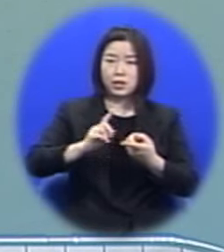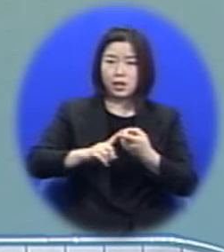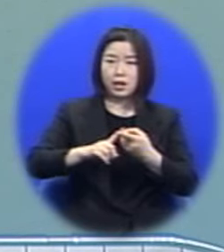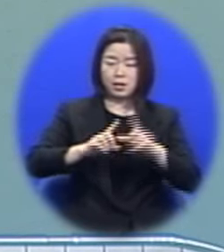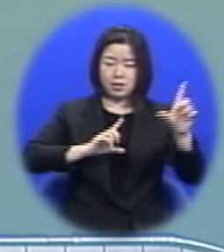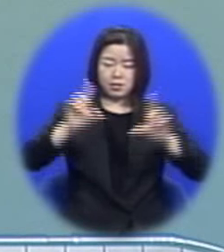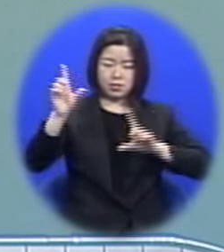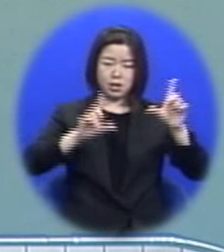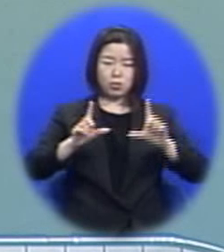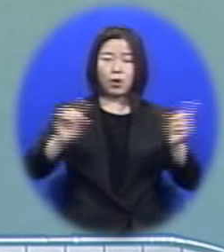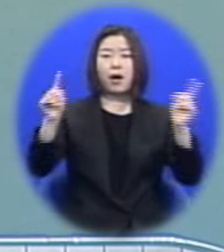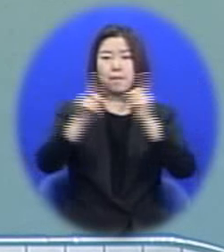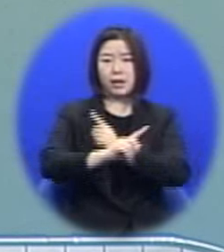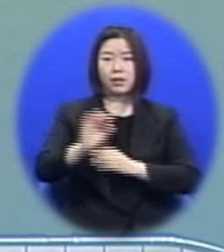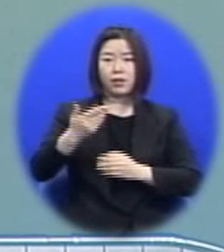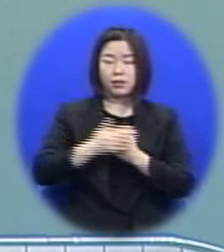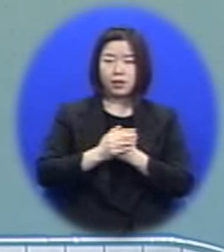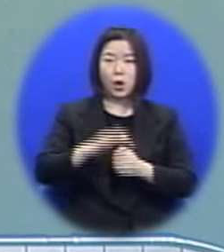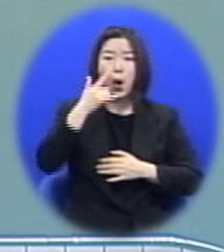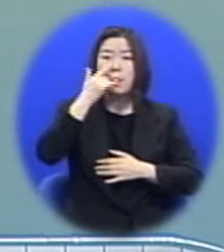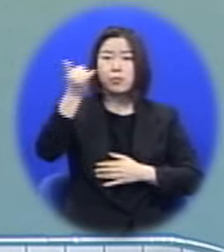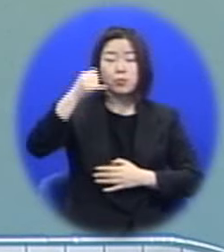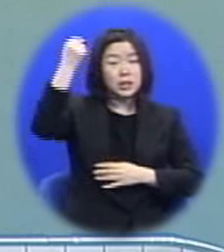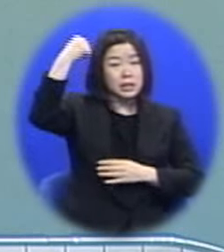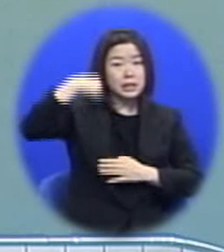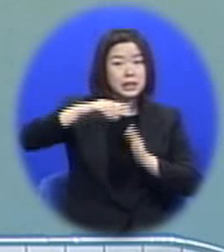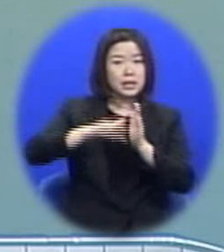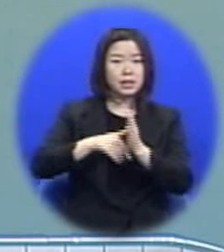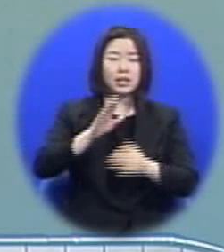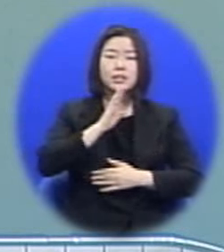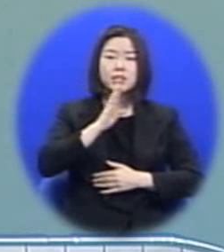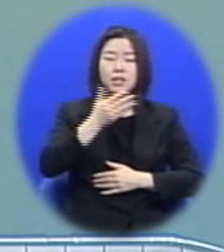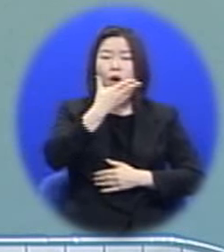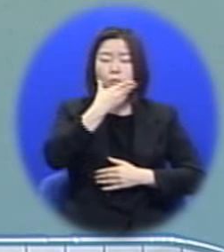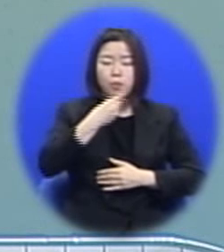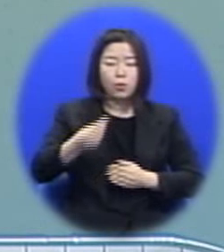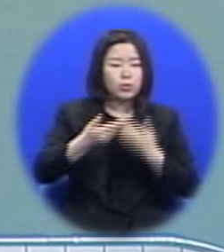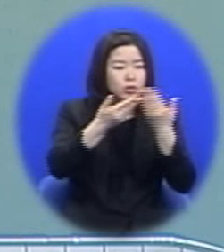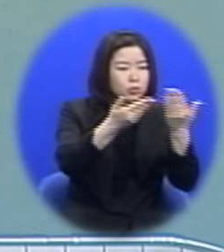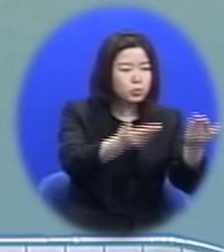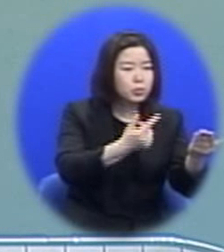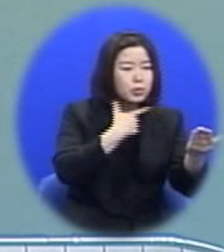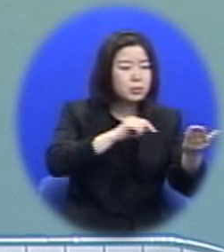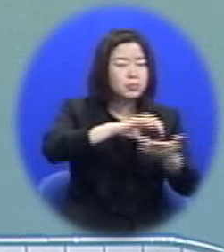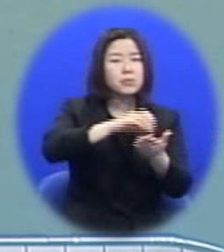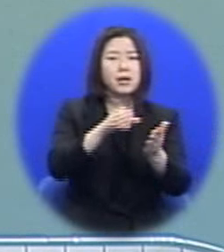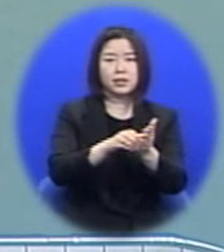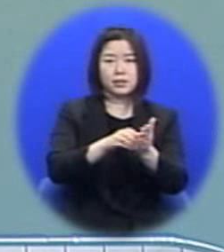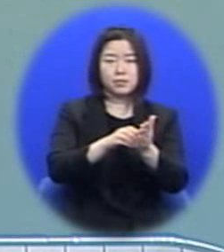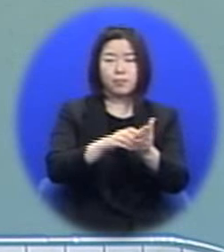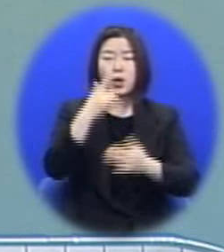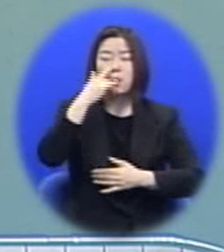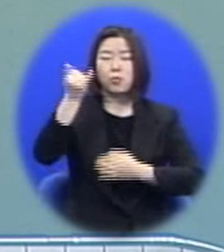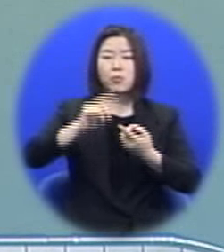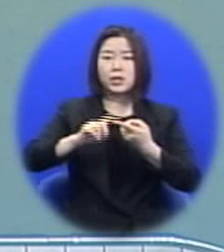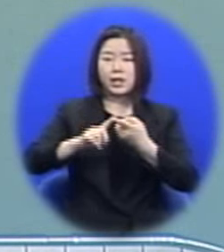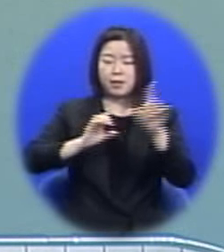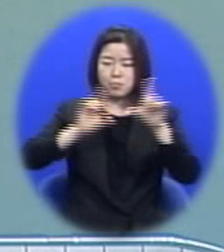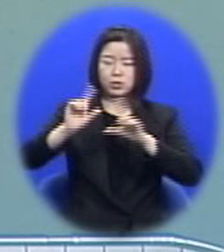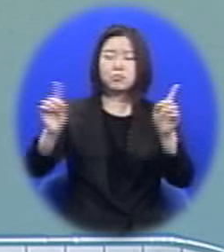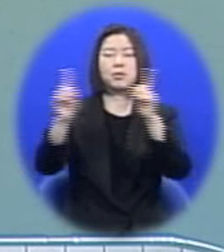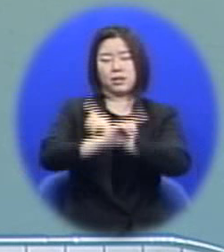됩니다. 부모님이 느끼기에 진짜 복을 빌어주고 싶을 만큼, 하나님이 진짜